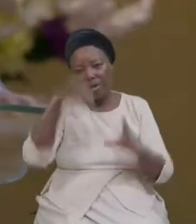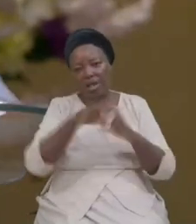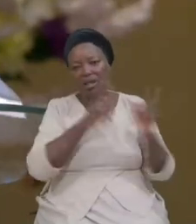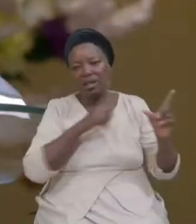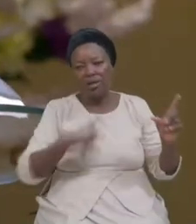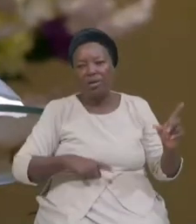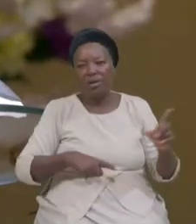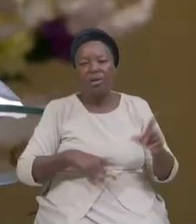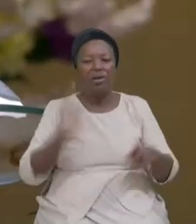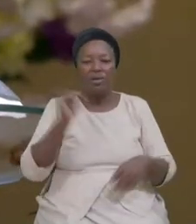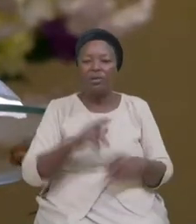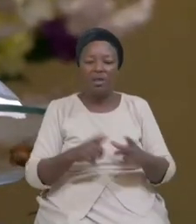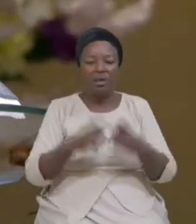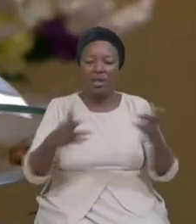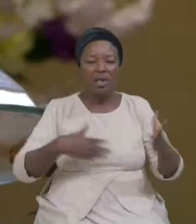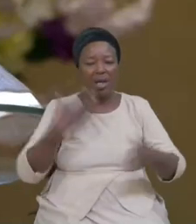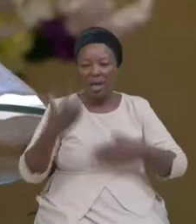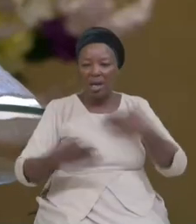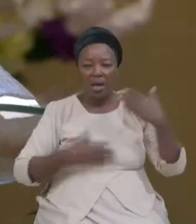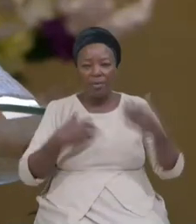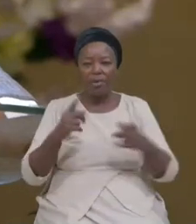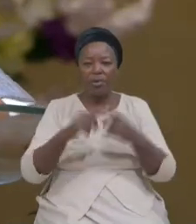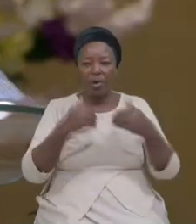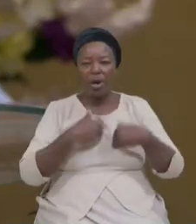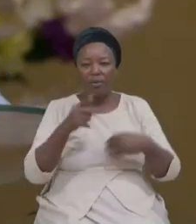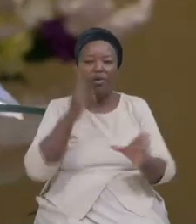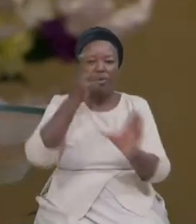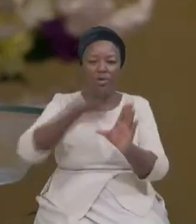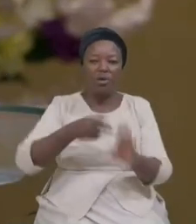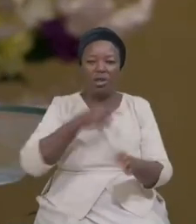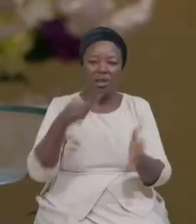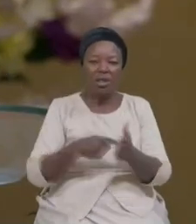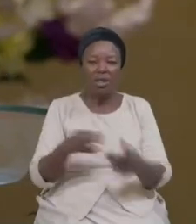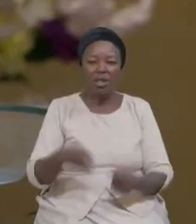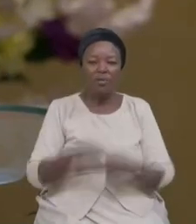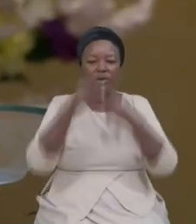sera content de vous avoir comme participant à ce banquet.